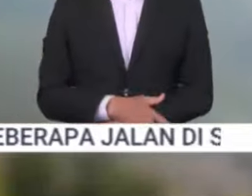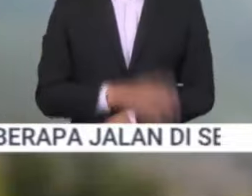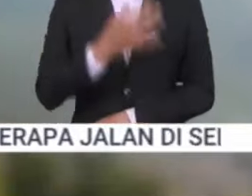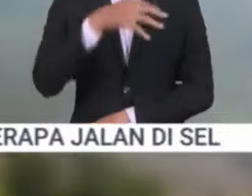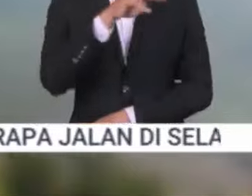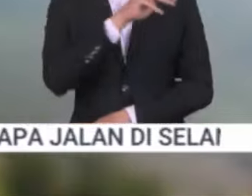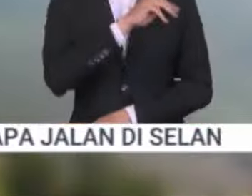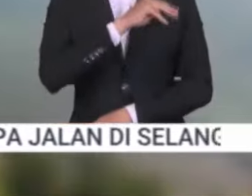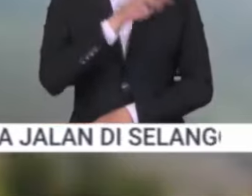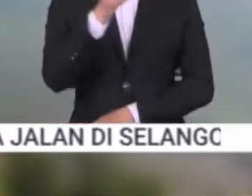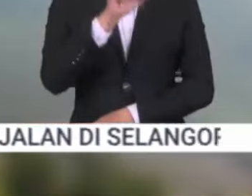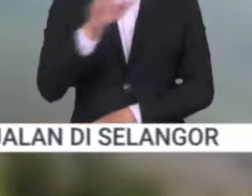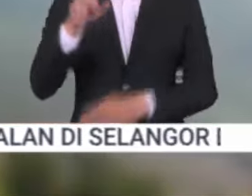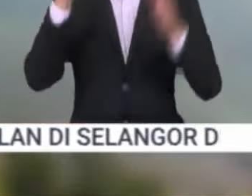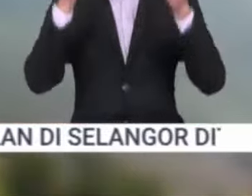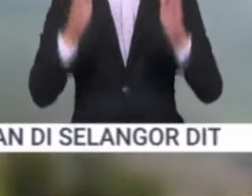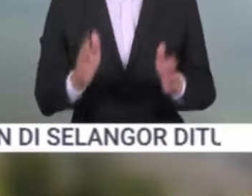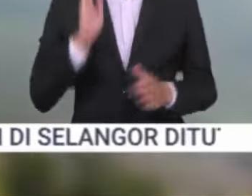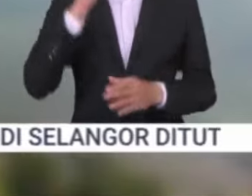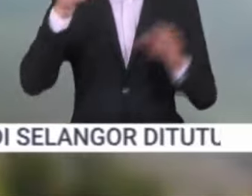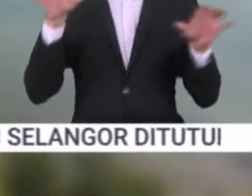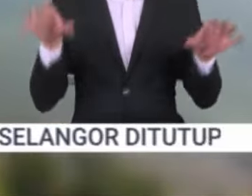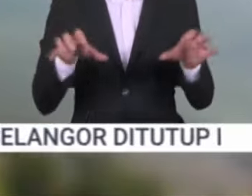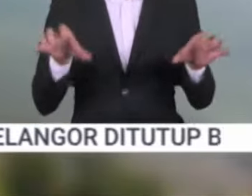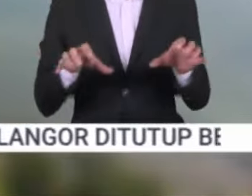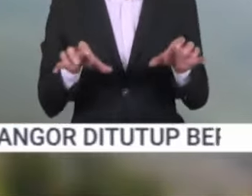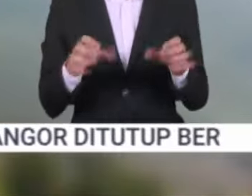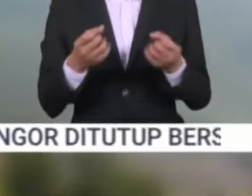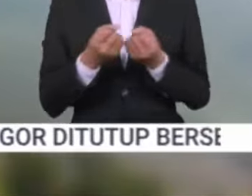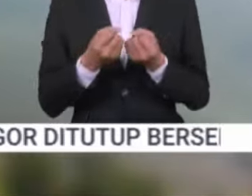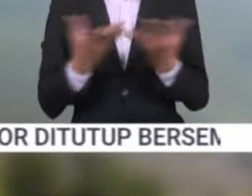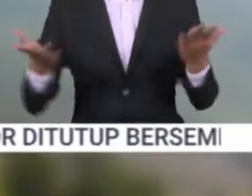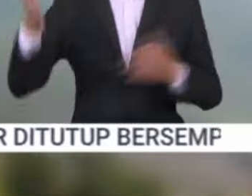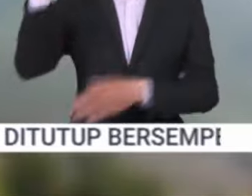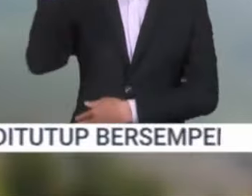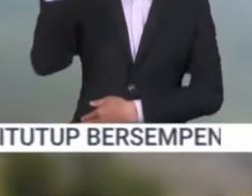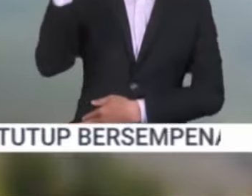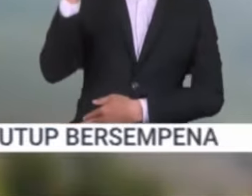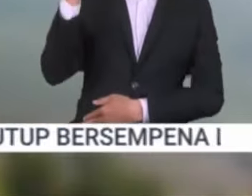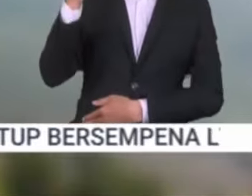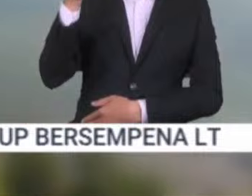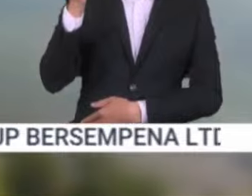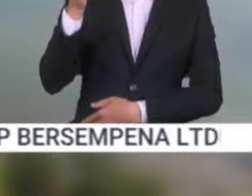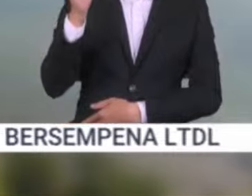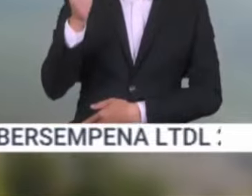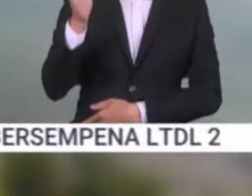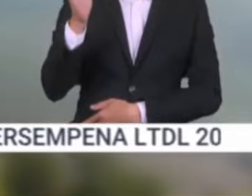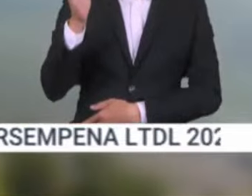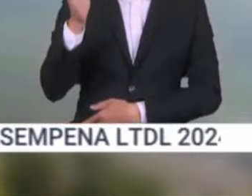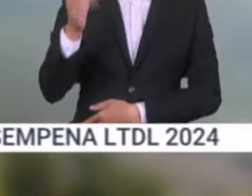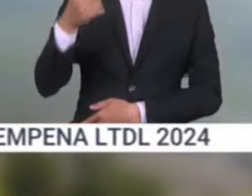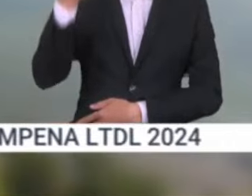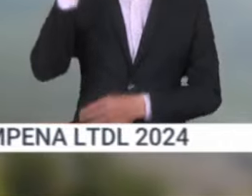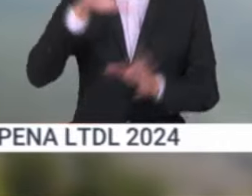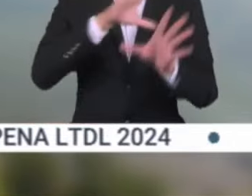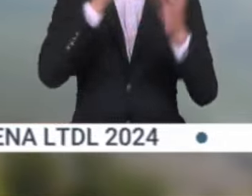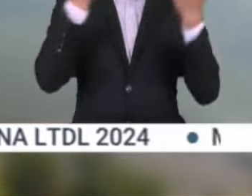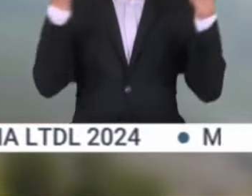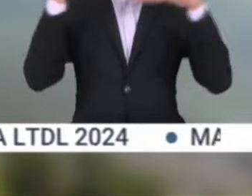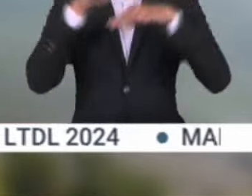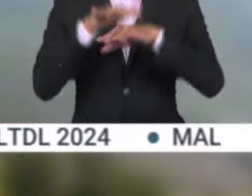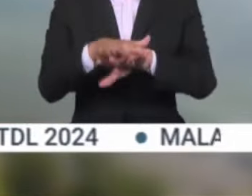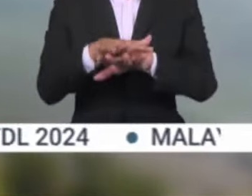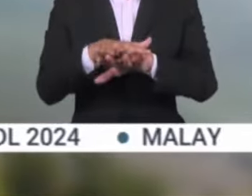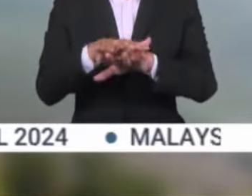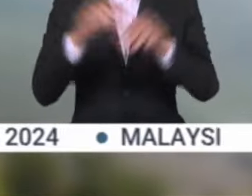Kementerian Sumber Manusia Kesuma akan melaksanakan lebih banyak seminar, konvensyen dan simposium melibatkan